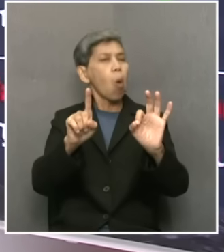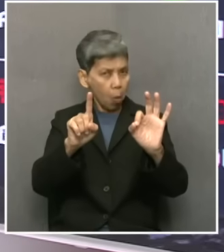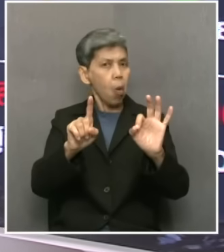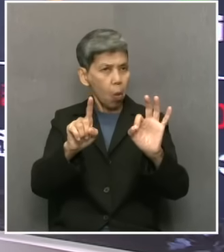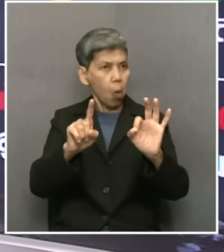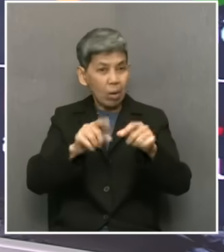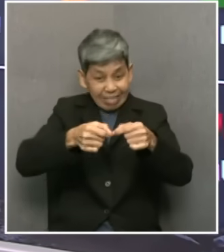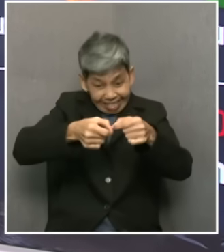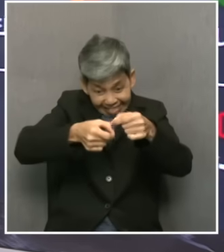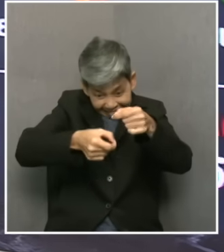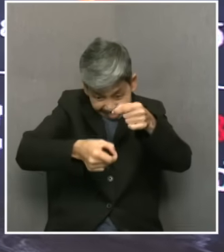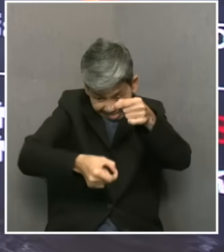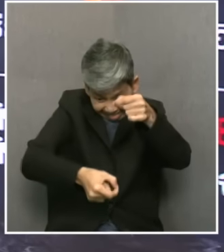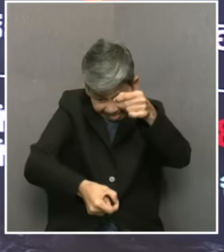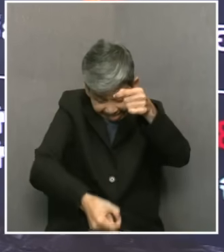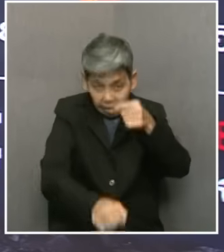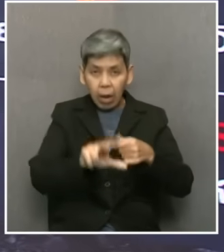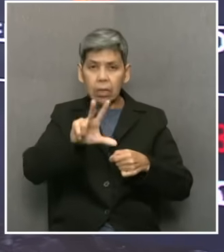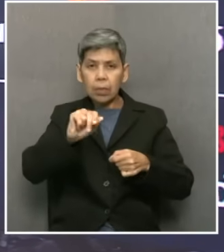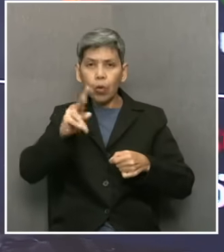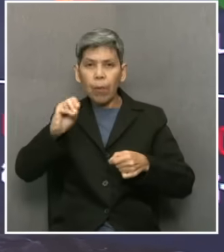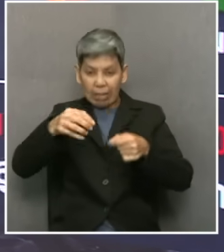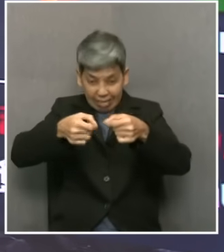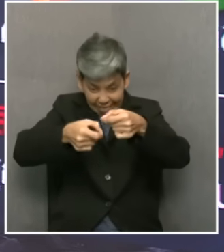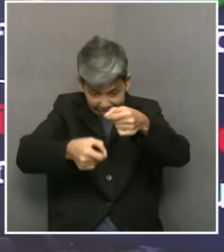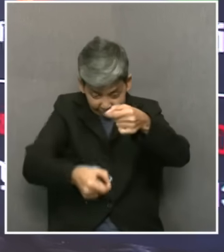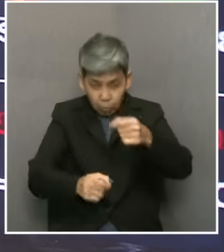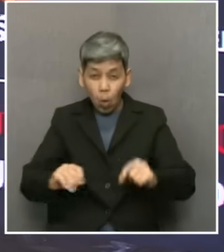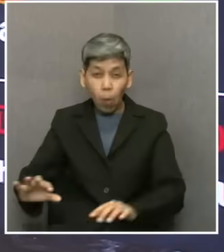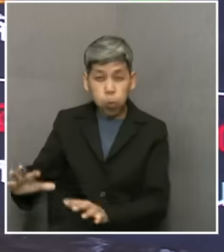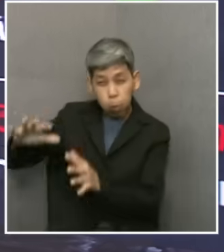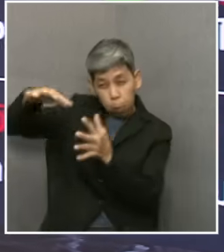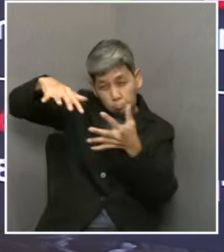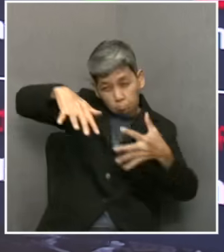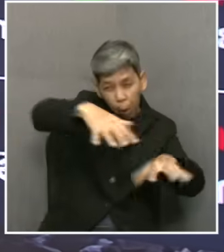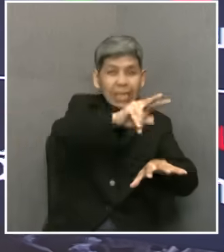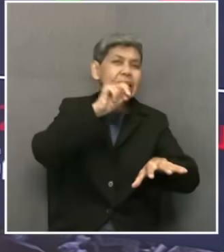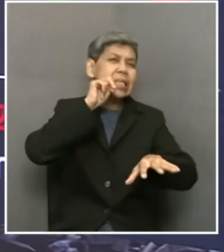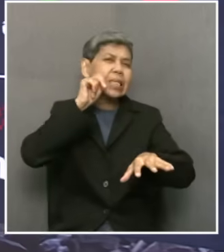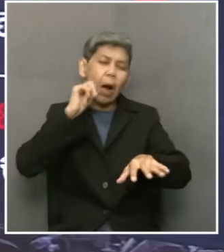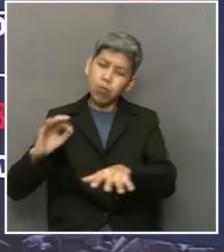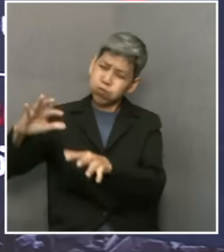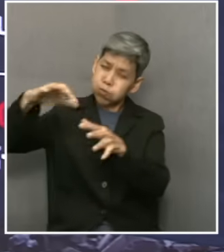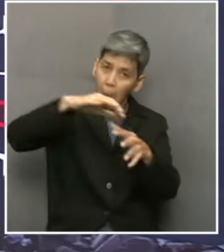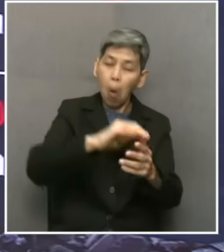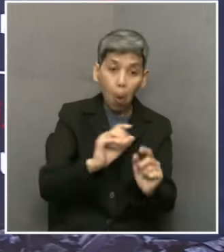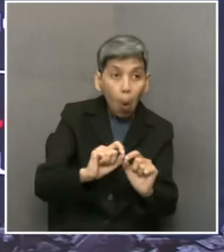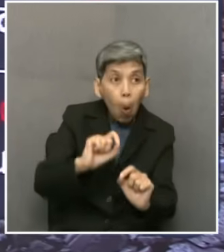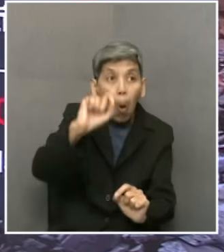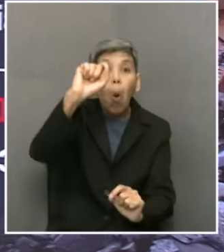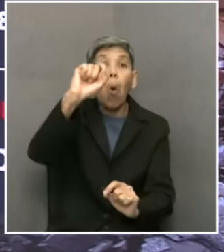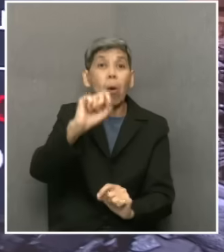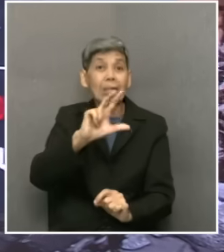แล้วก็ลึกลงไปในมหาสมุทร30กิโลเมตรค่ะคลื่นยักษ์ที่เกิดขึ้นหรือว่าคลื่นสึนามิที่ได้รับรายงานสูงที่สุด